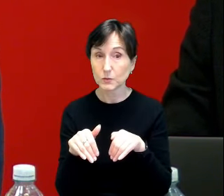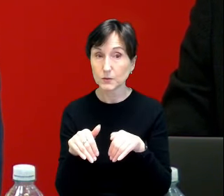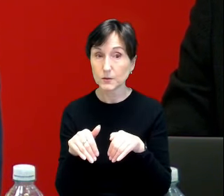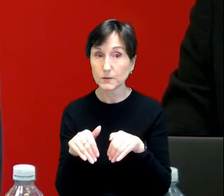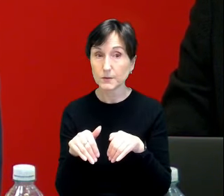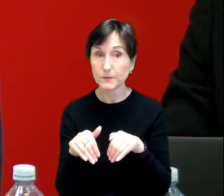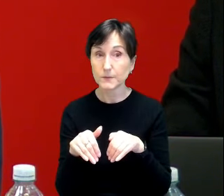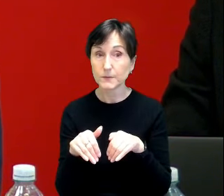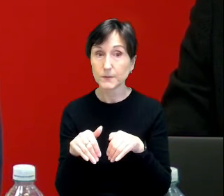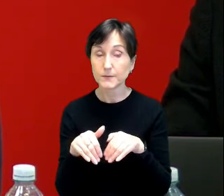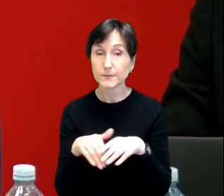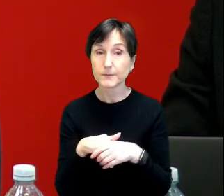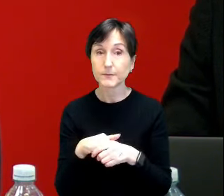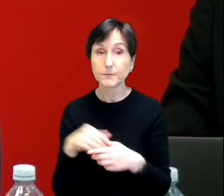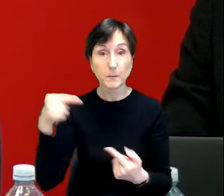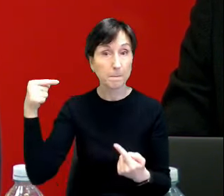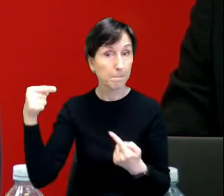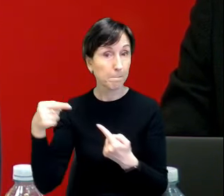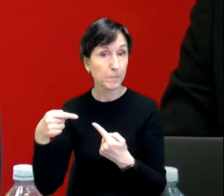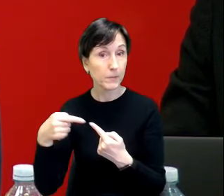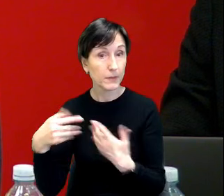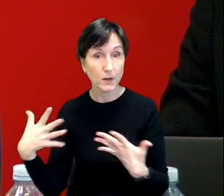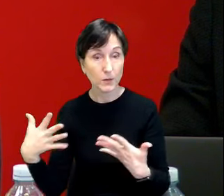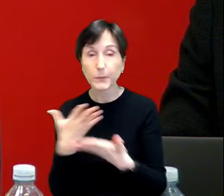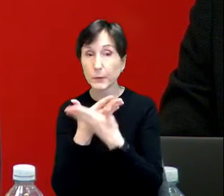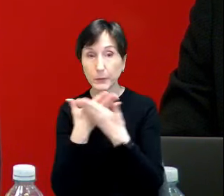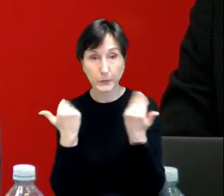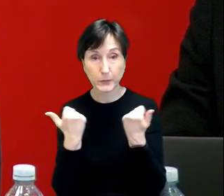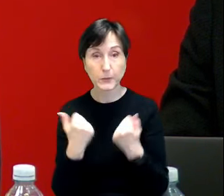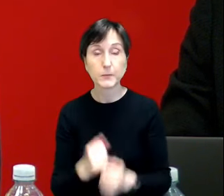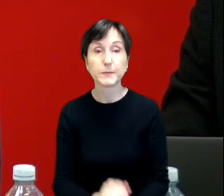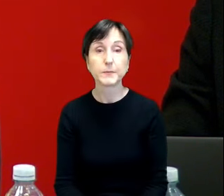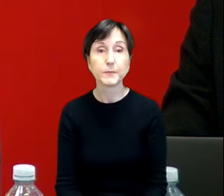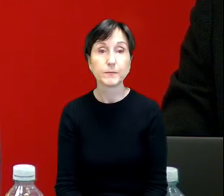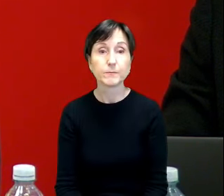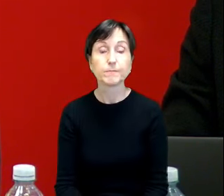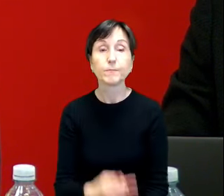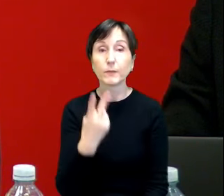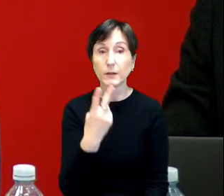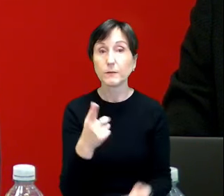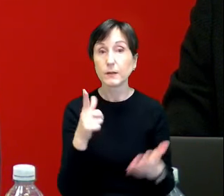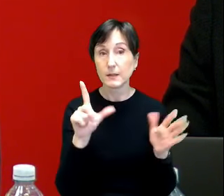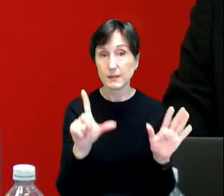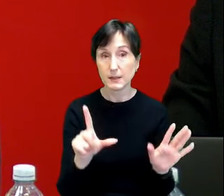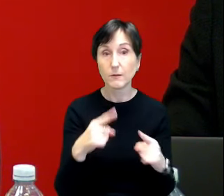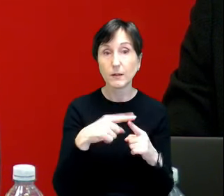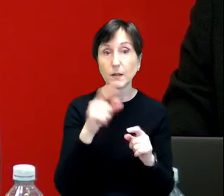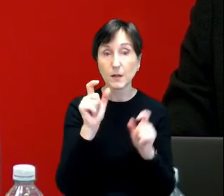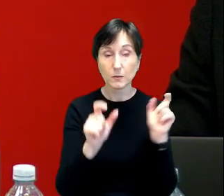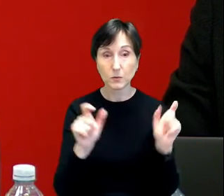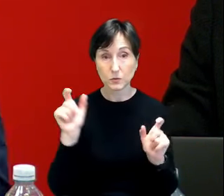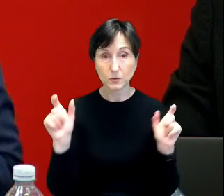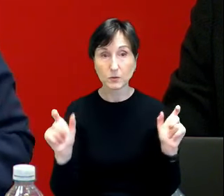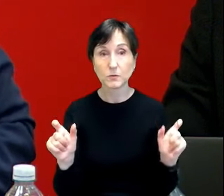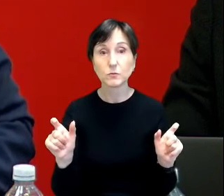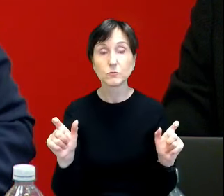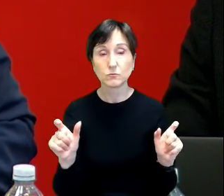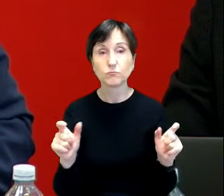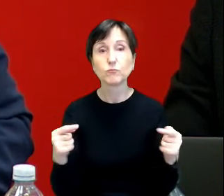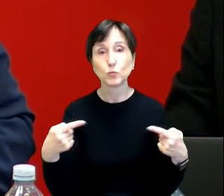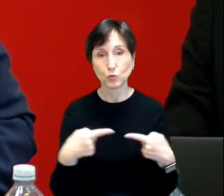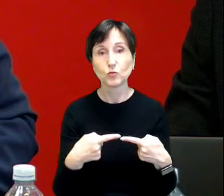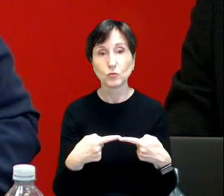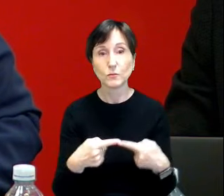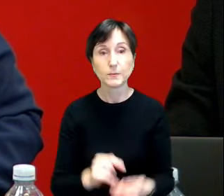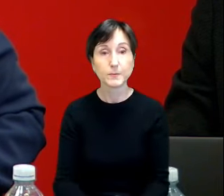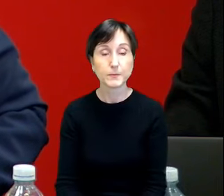susilaikiusių prieš nėra tai 27 tarybos nariai pasisakė už